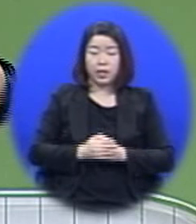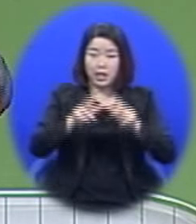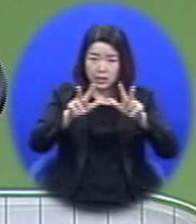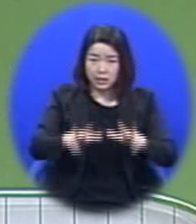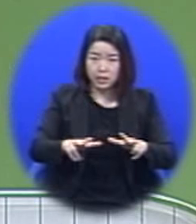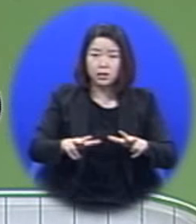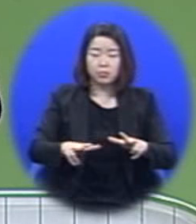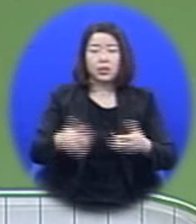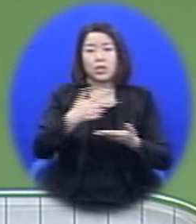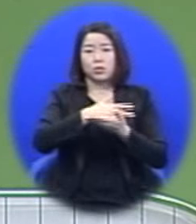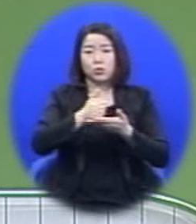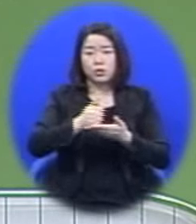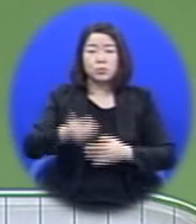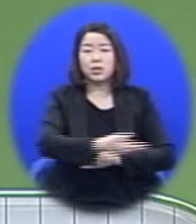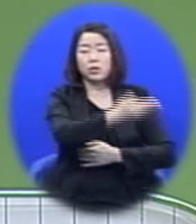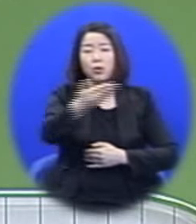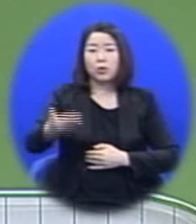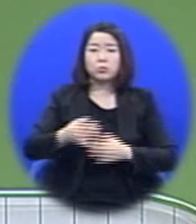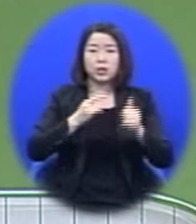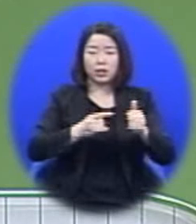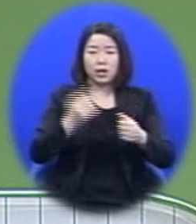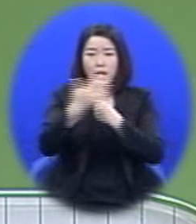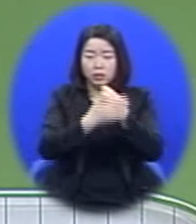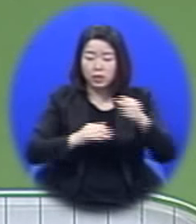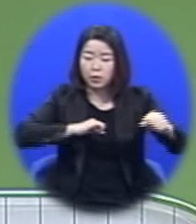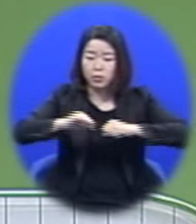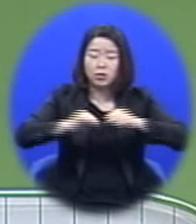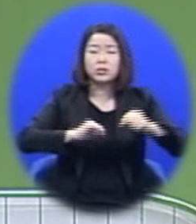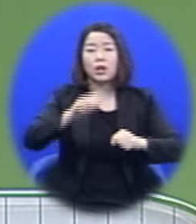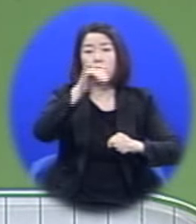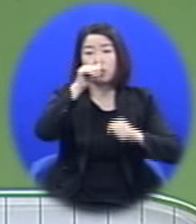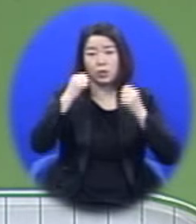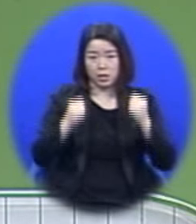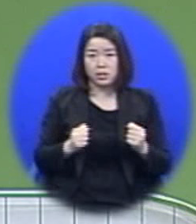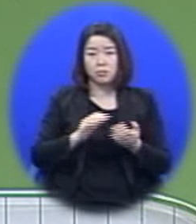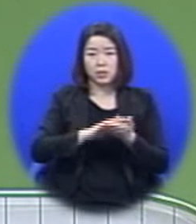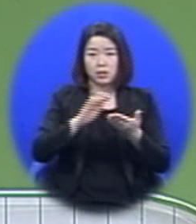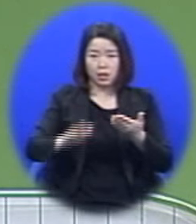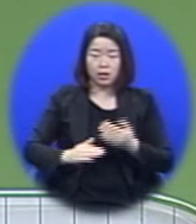지금 주님이 여러분에게 지금 은혜로 역사하고 계십니다.